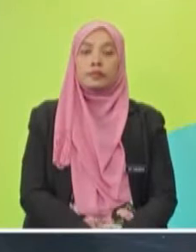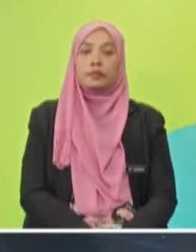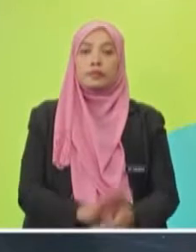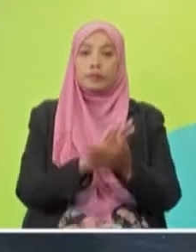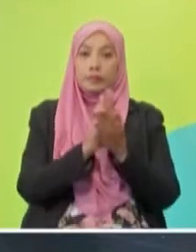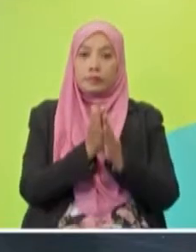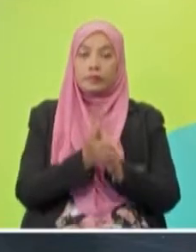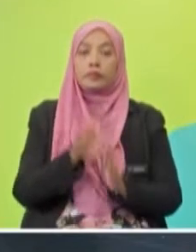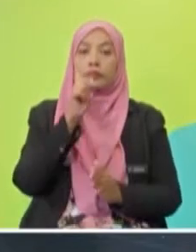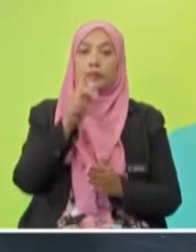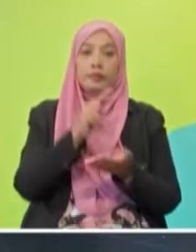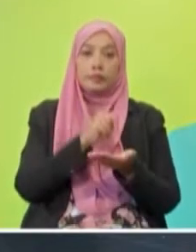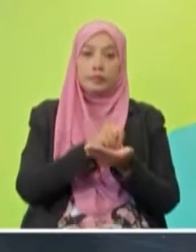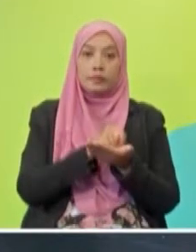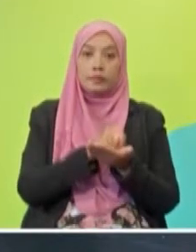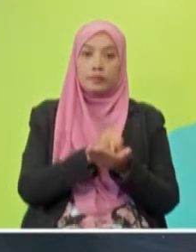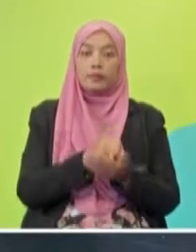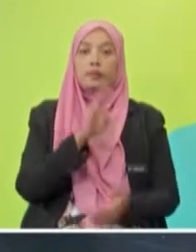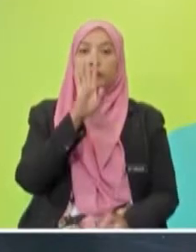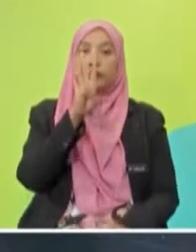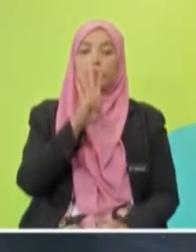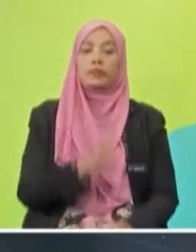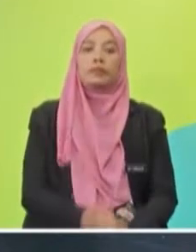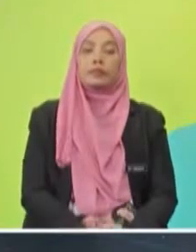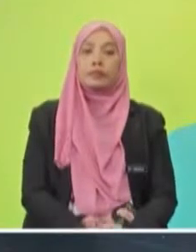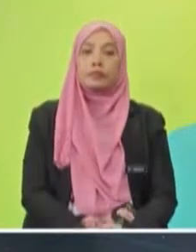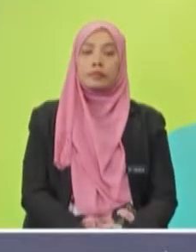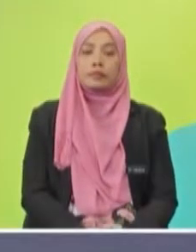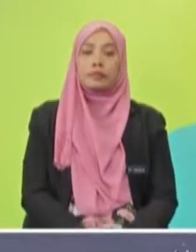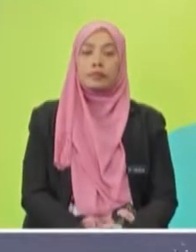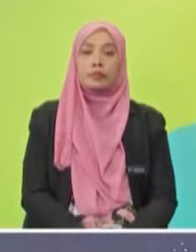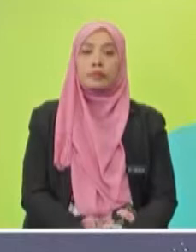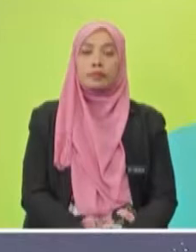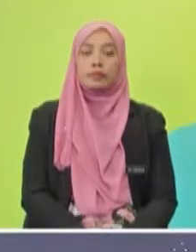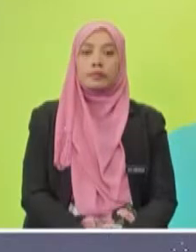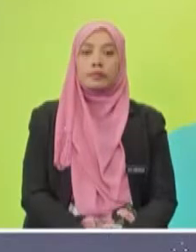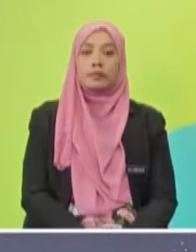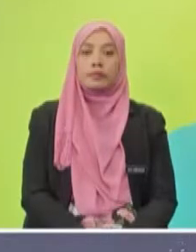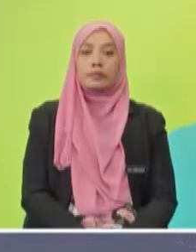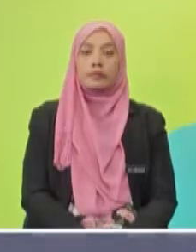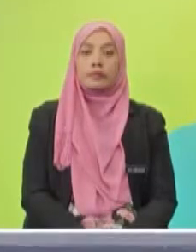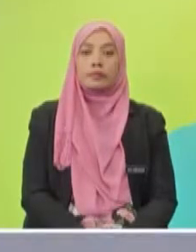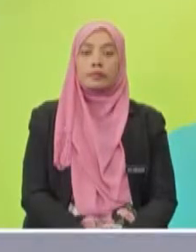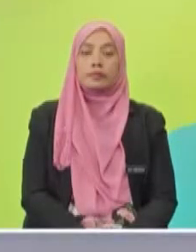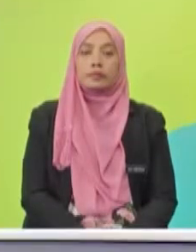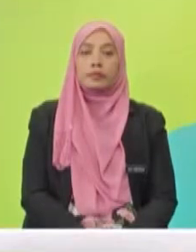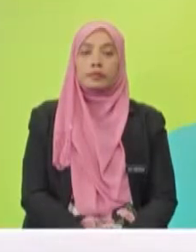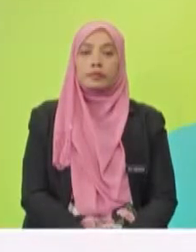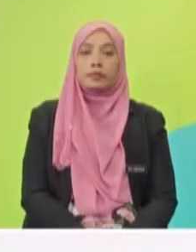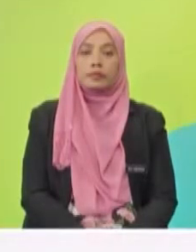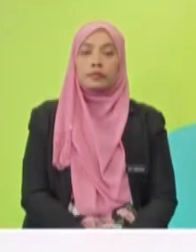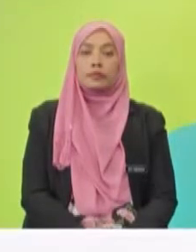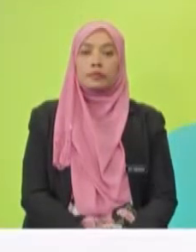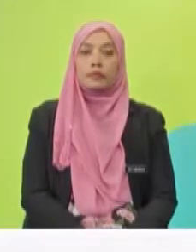Satu nisbah empat. Okey, maksudnya Sean dah keluarkan sebahagian 1 daripada 4 bahagian kek tersebut. Ya. Ya. Okey.